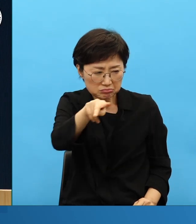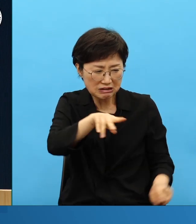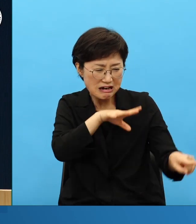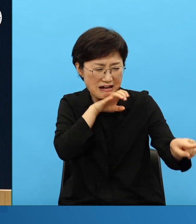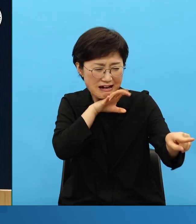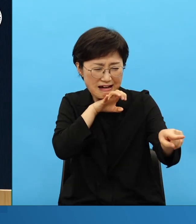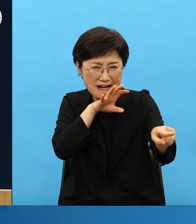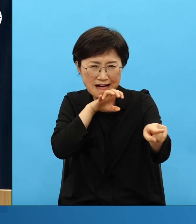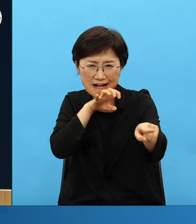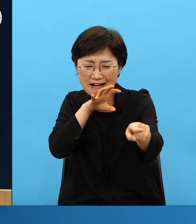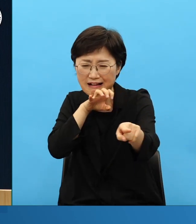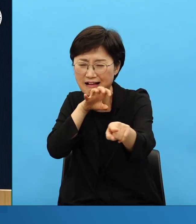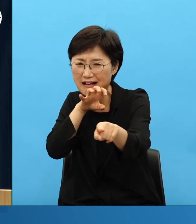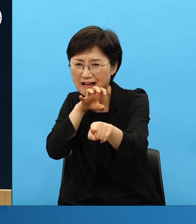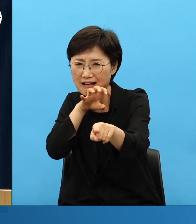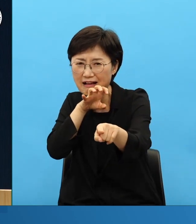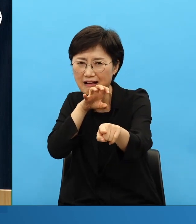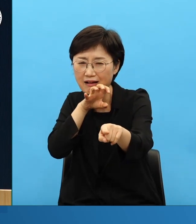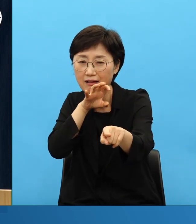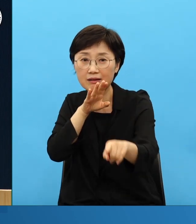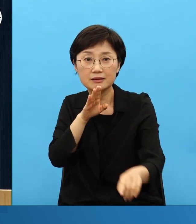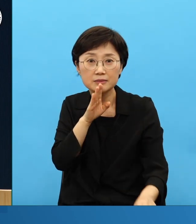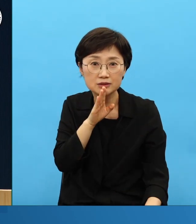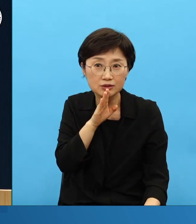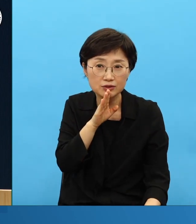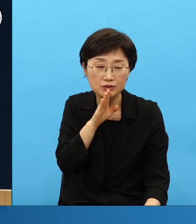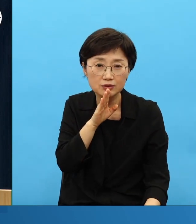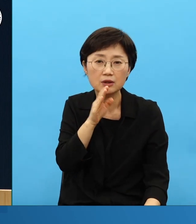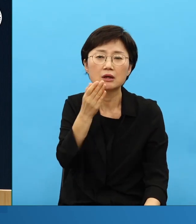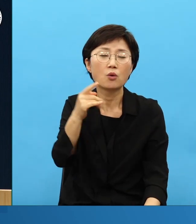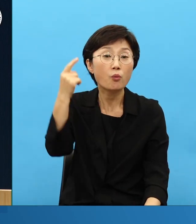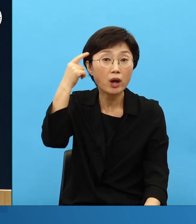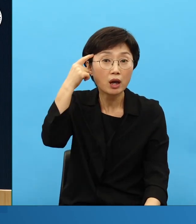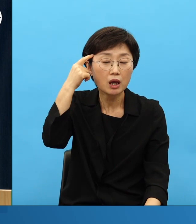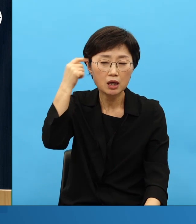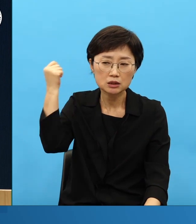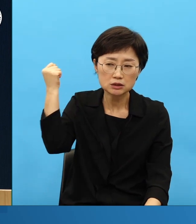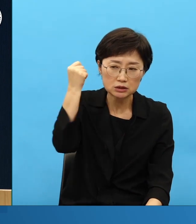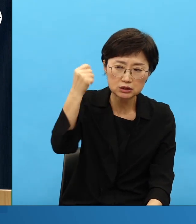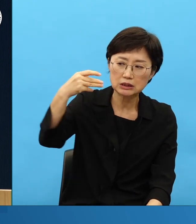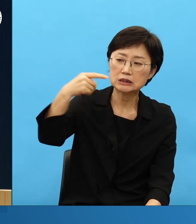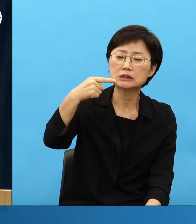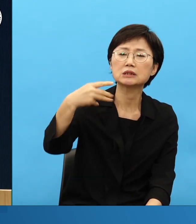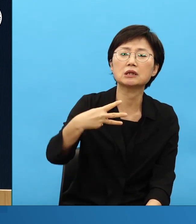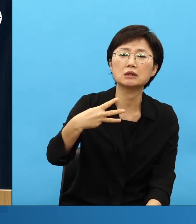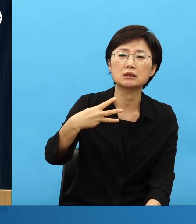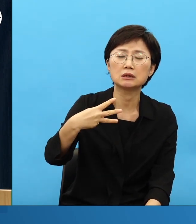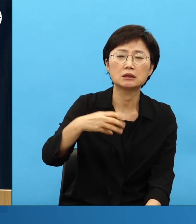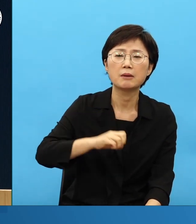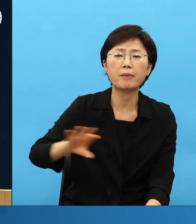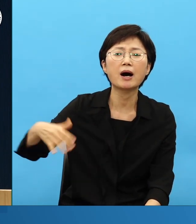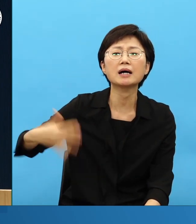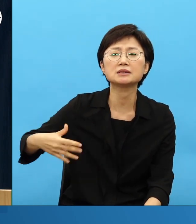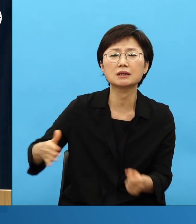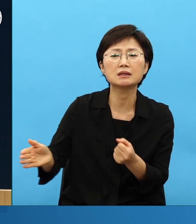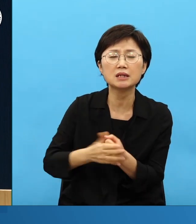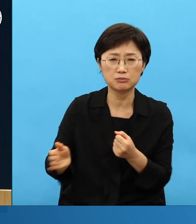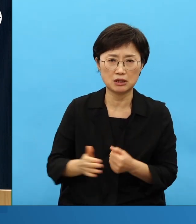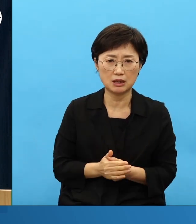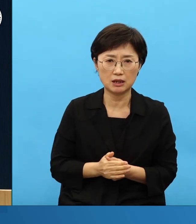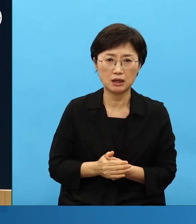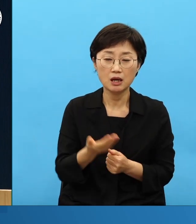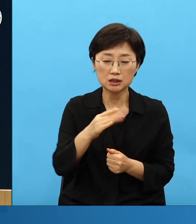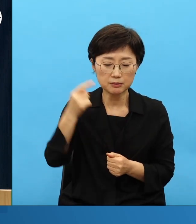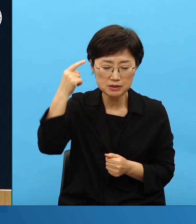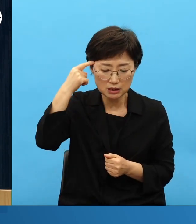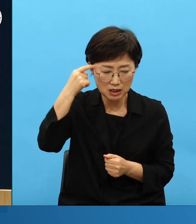깨면 그래 돼요. That's what will happen if you don't break 틀 free 깬 of the 사람이 frame. 둘이 나왔는데 그 사람이 사무엘입니다. Two people came out who broke free of this confines and of their own thinking, and